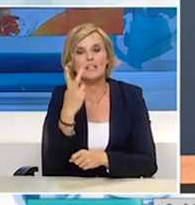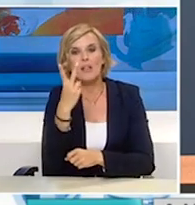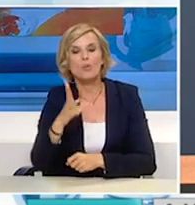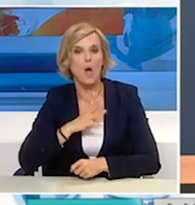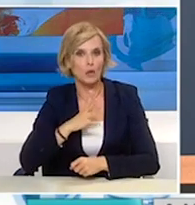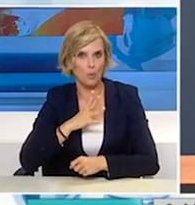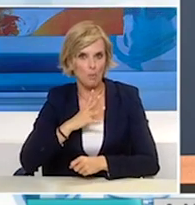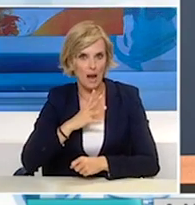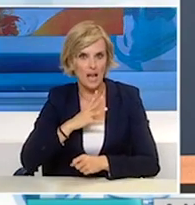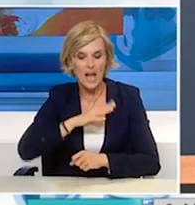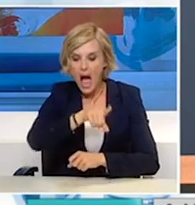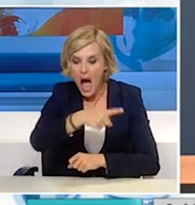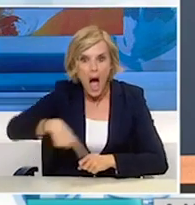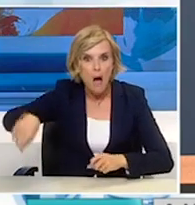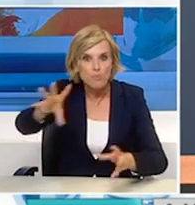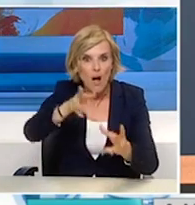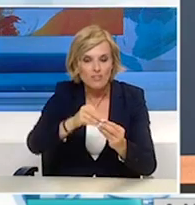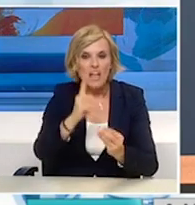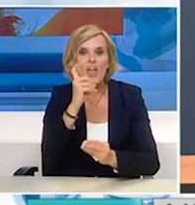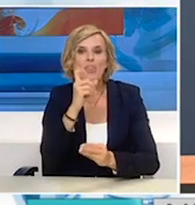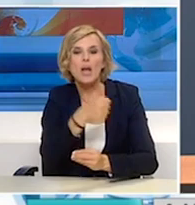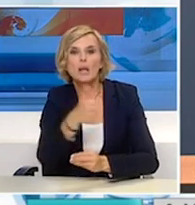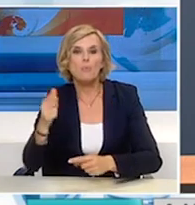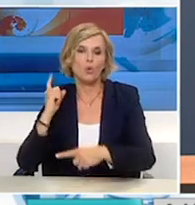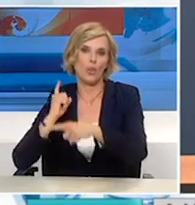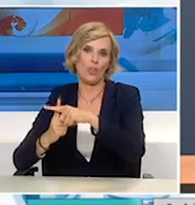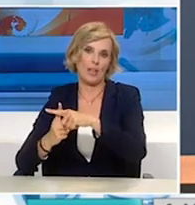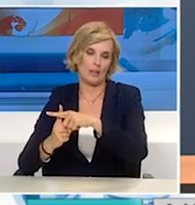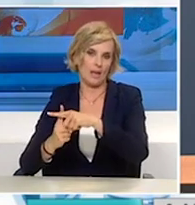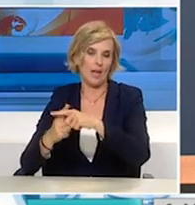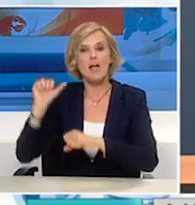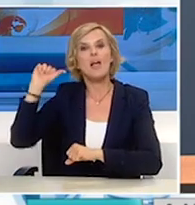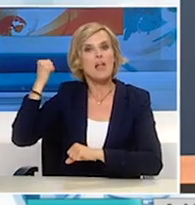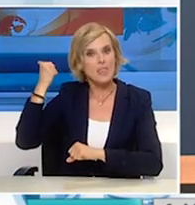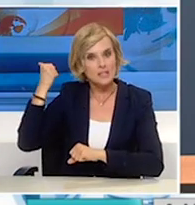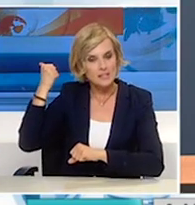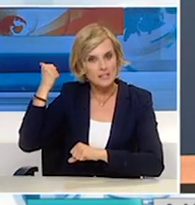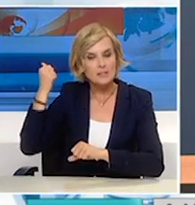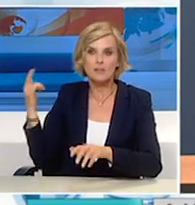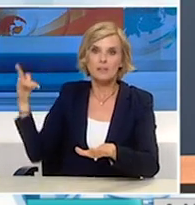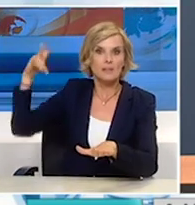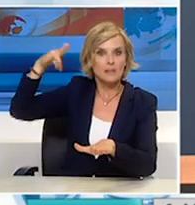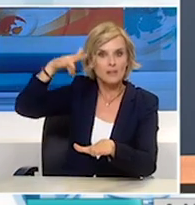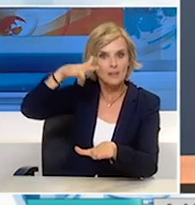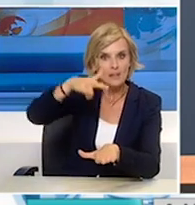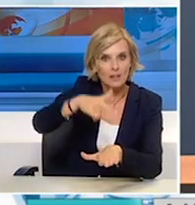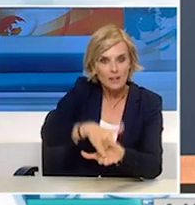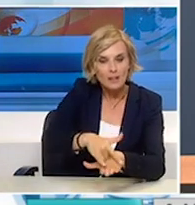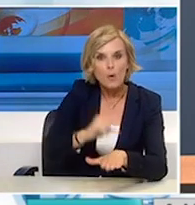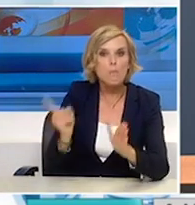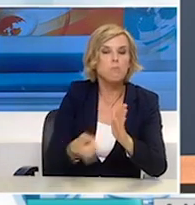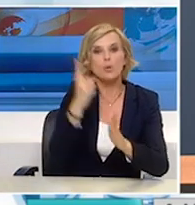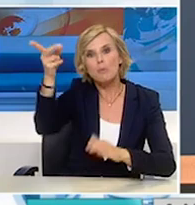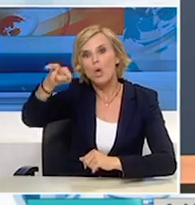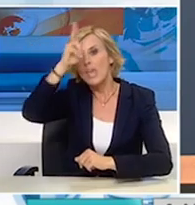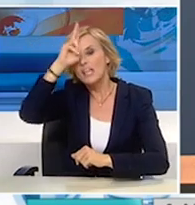μόνο 10 δείγματα ήταν θετικά, ενώ τα υπόλοιπα ήταν αρνητικά. Μάλιστα, χτες μετά από 2 μήνες προσγειώθηκε στην Αθήνα η πρώτη πτήση της